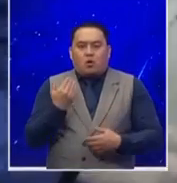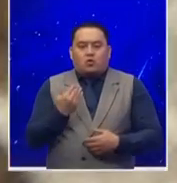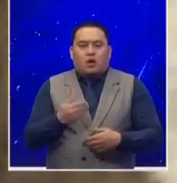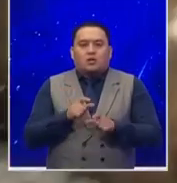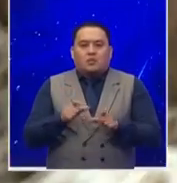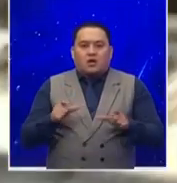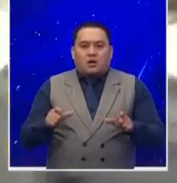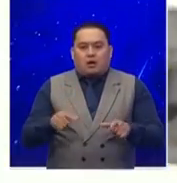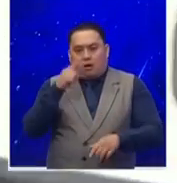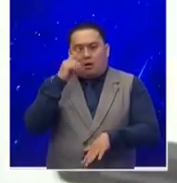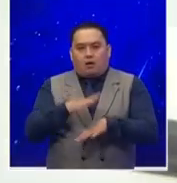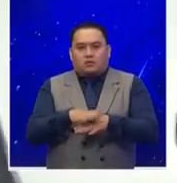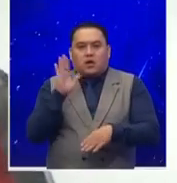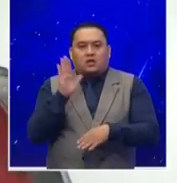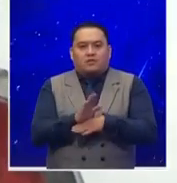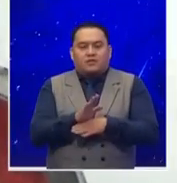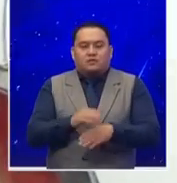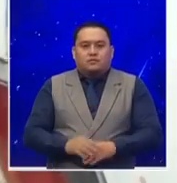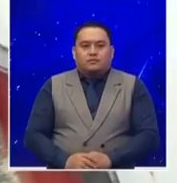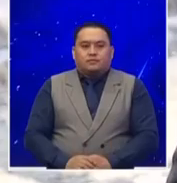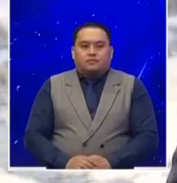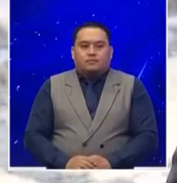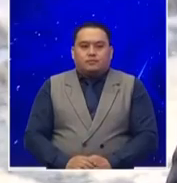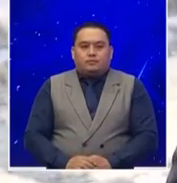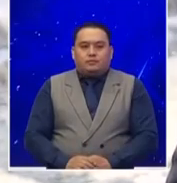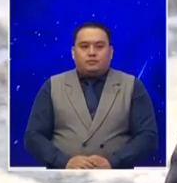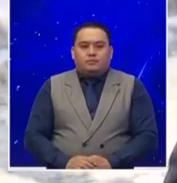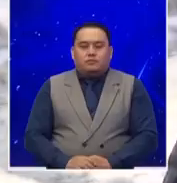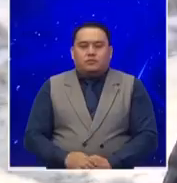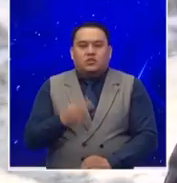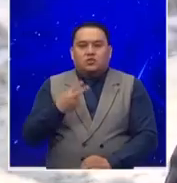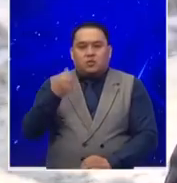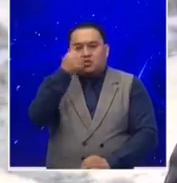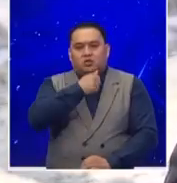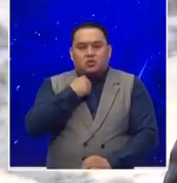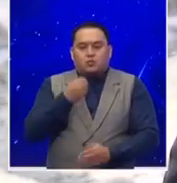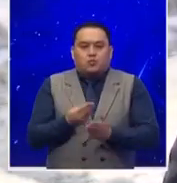тұрғындарды әкімшілік жауапкершілікке тартты. 2020 жылды бюджеттен